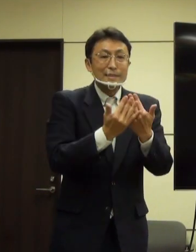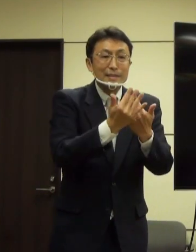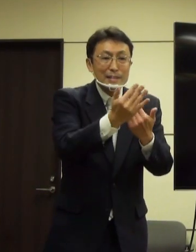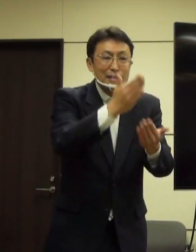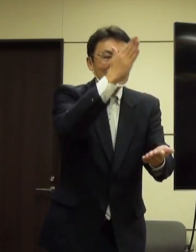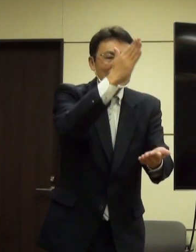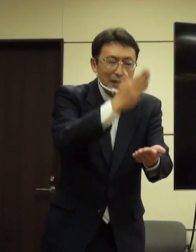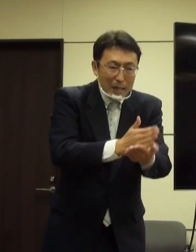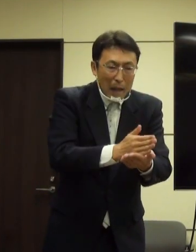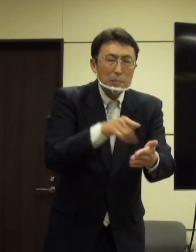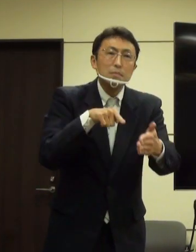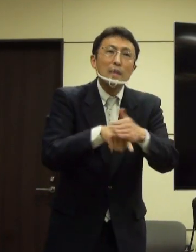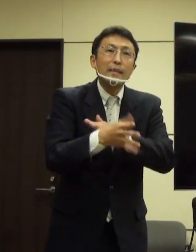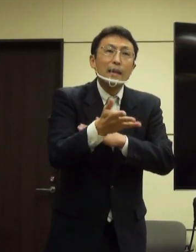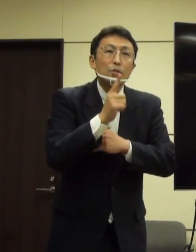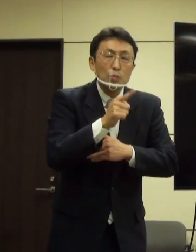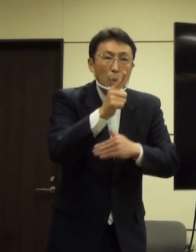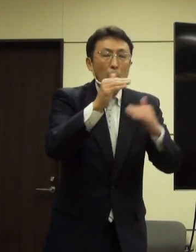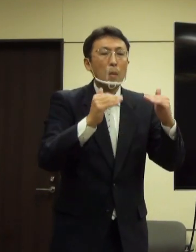その